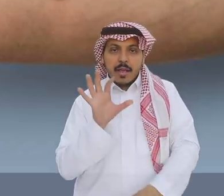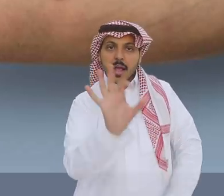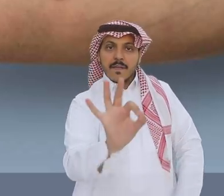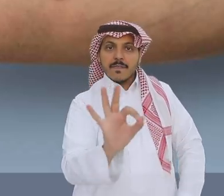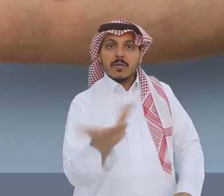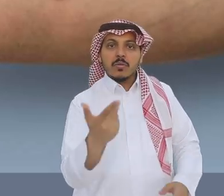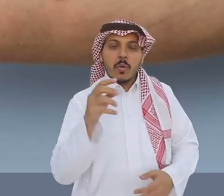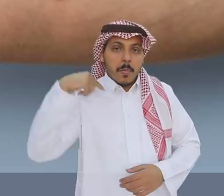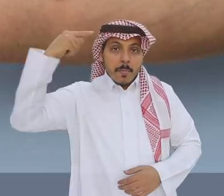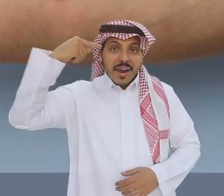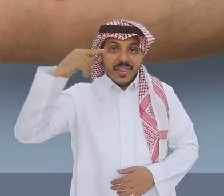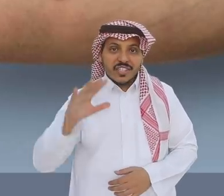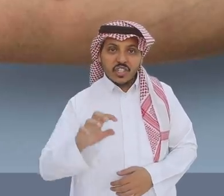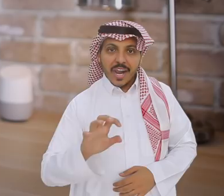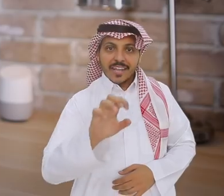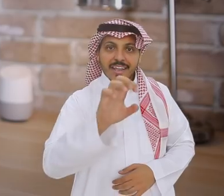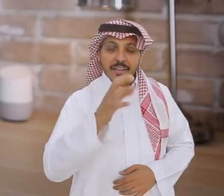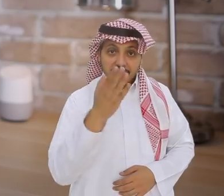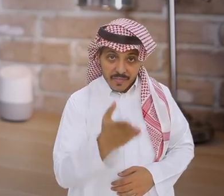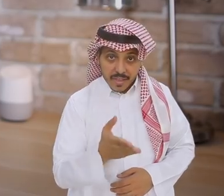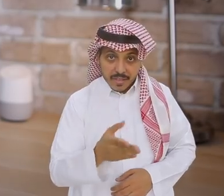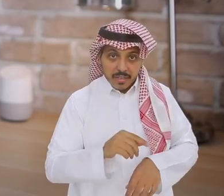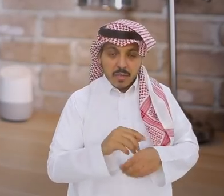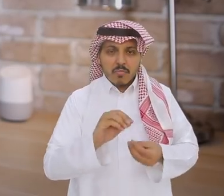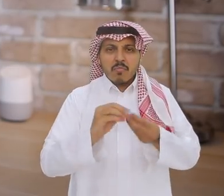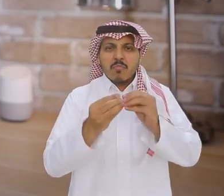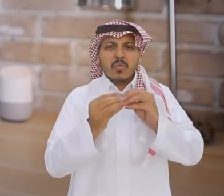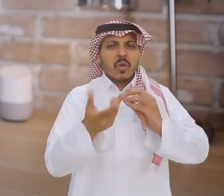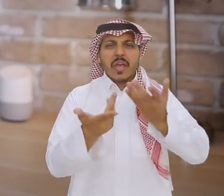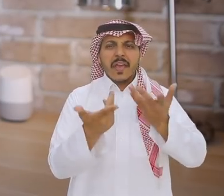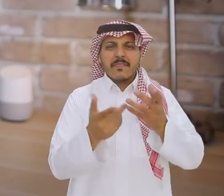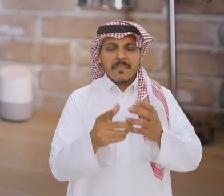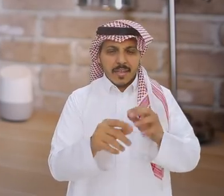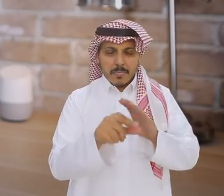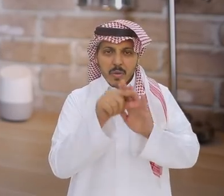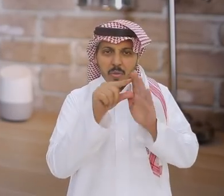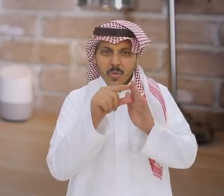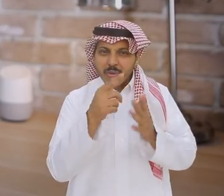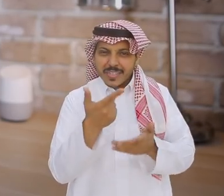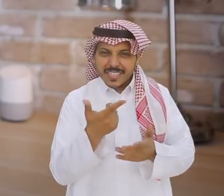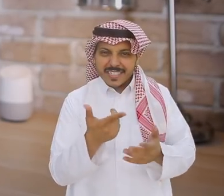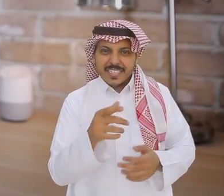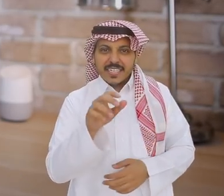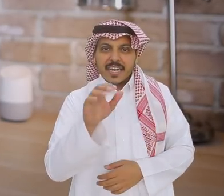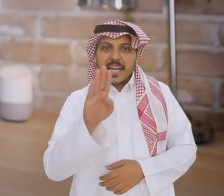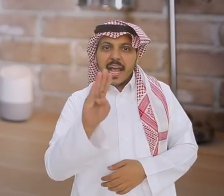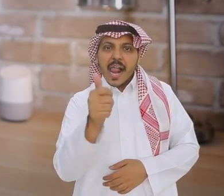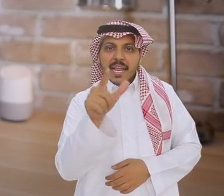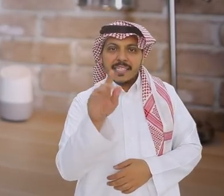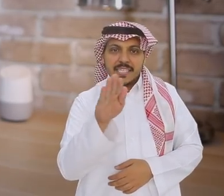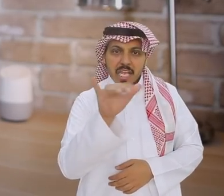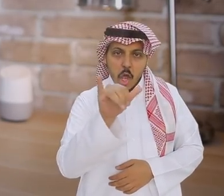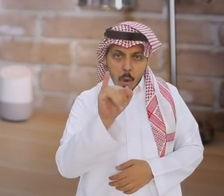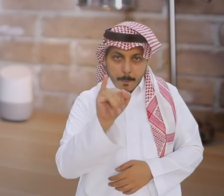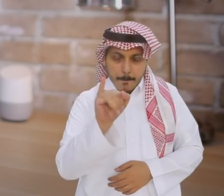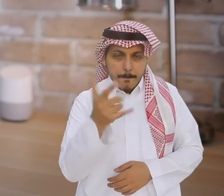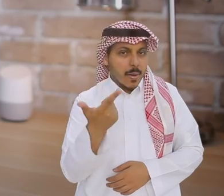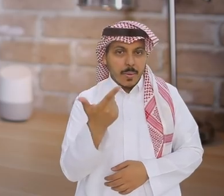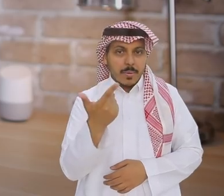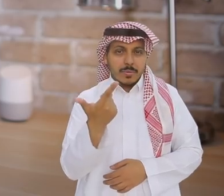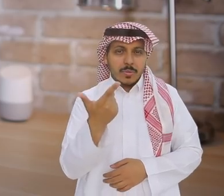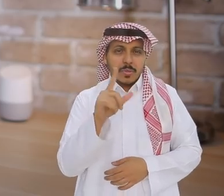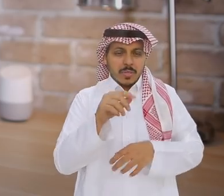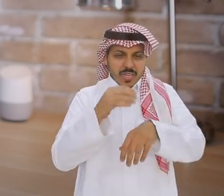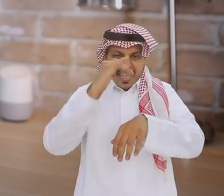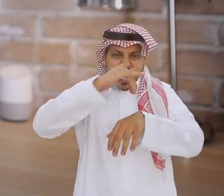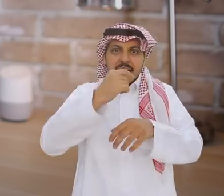الله وإياكم. كيف تكتشفها؟ بزيادة نسبة الكالسيوم أو تردد واختلاف نسب الكالسيوم في الدم عن طريق القراءة